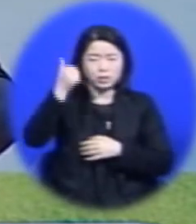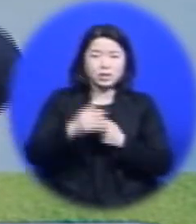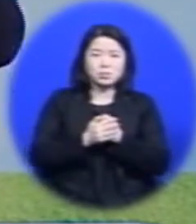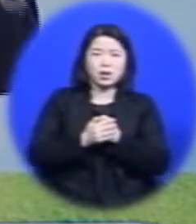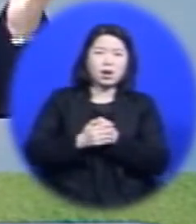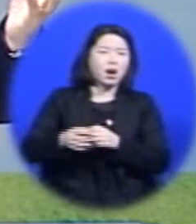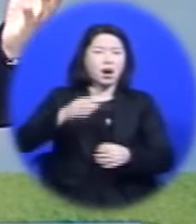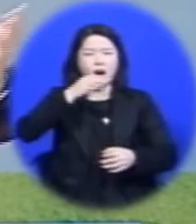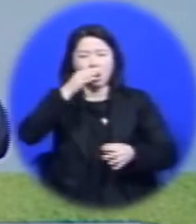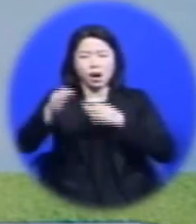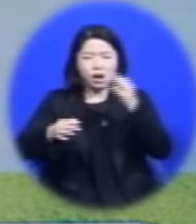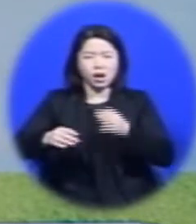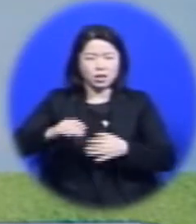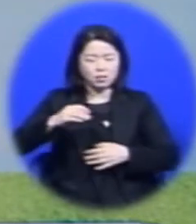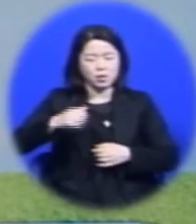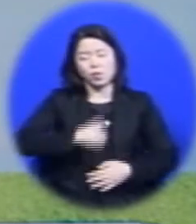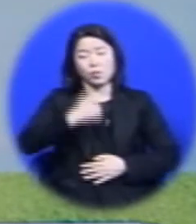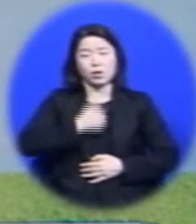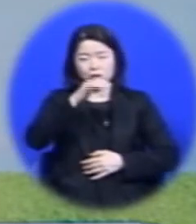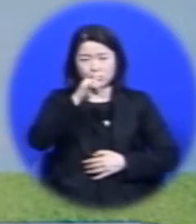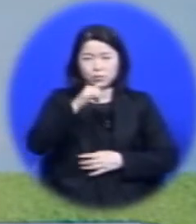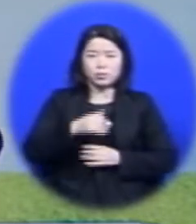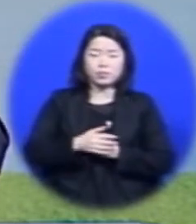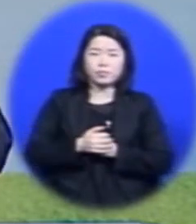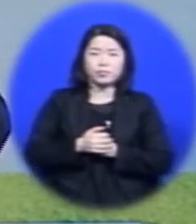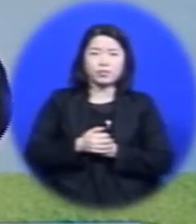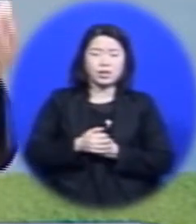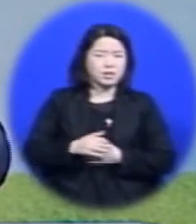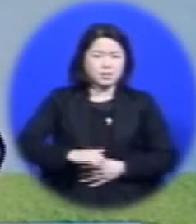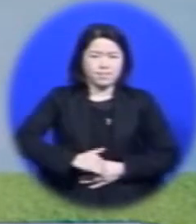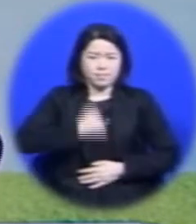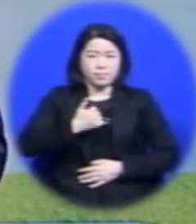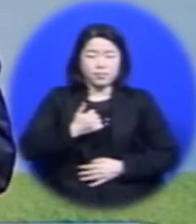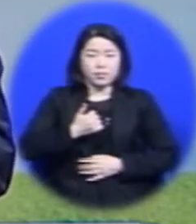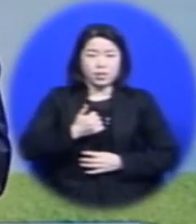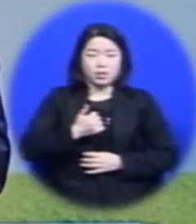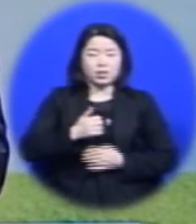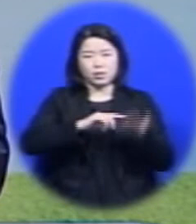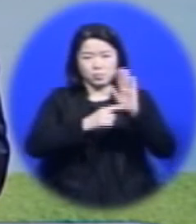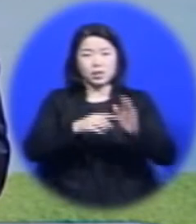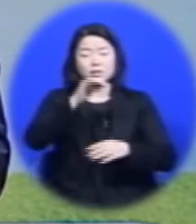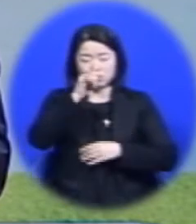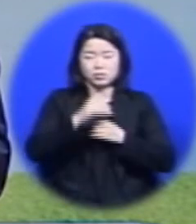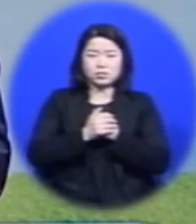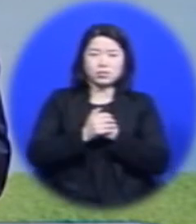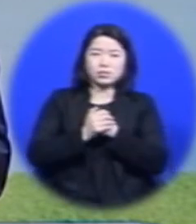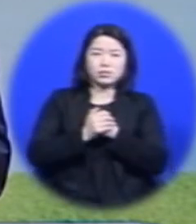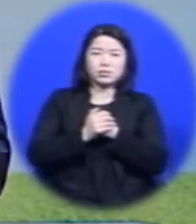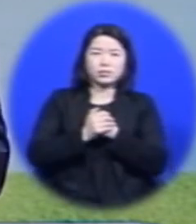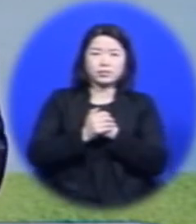엄청나게 성질을 부리고 그리고는 아주 격하게 회랑 아 반응을 했어요